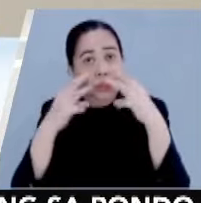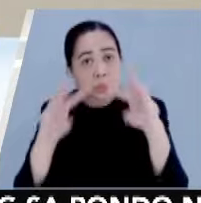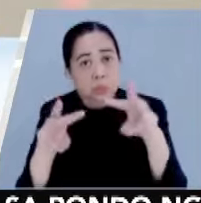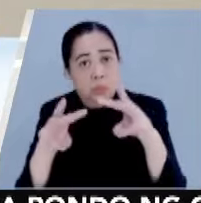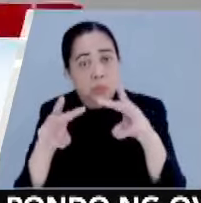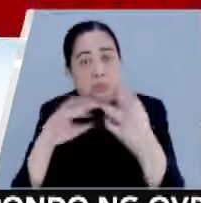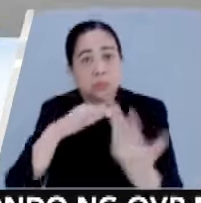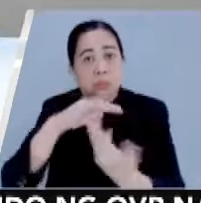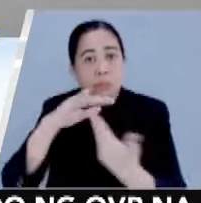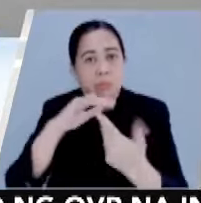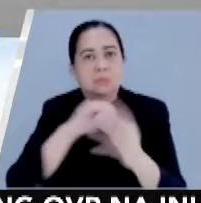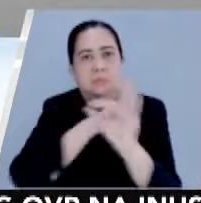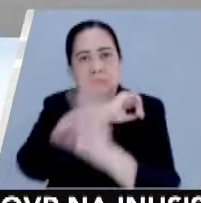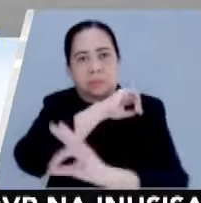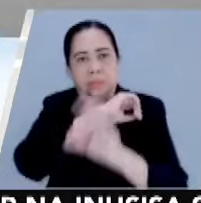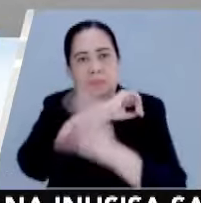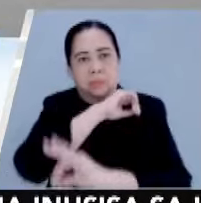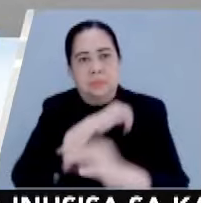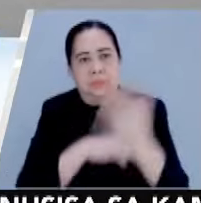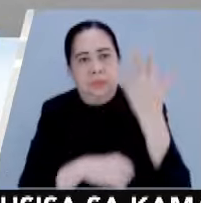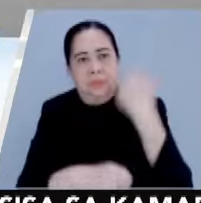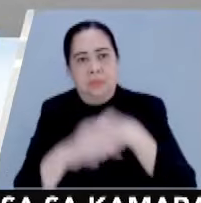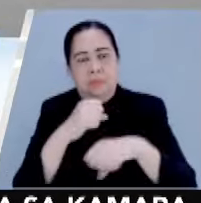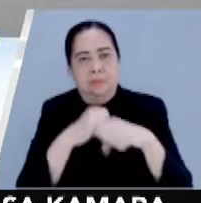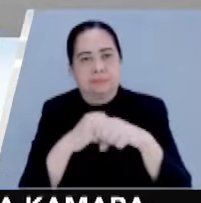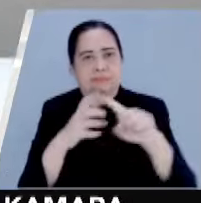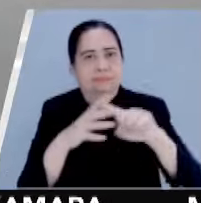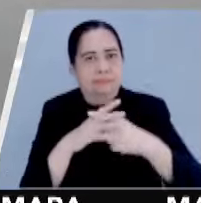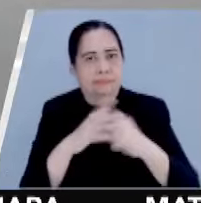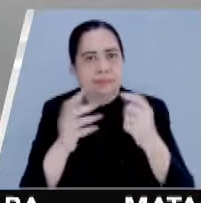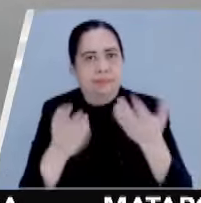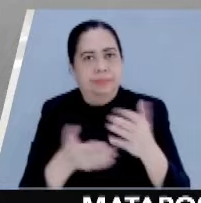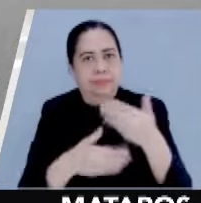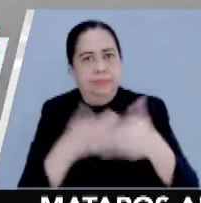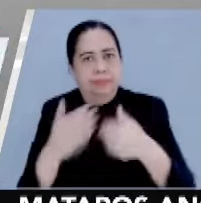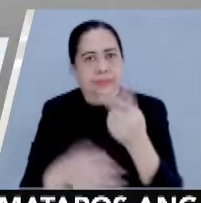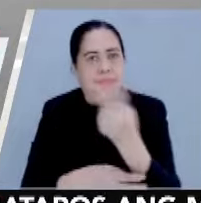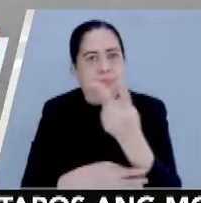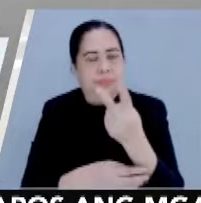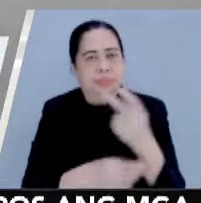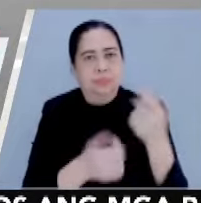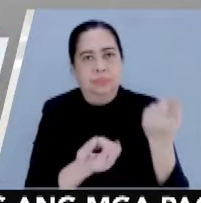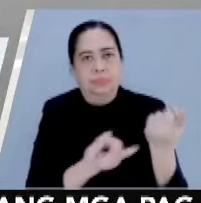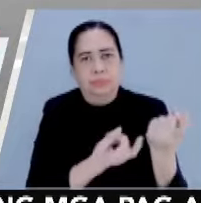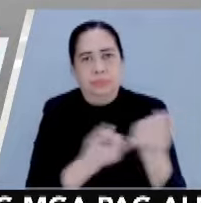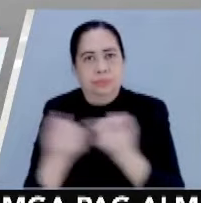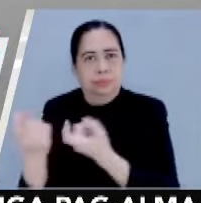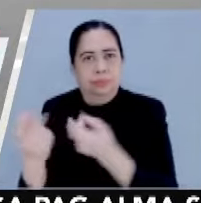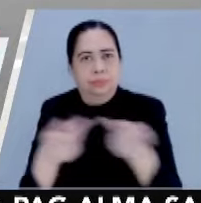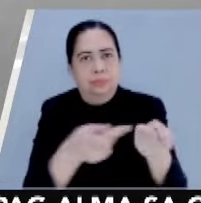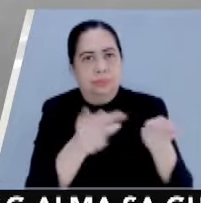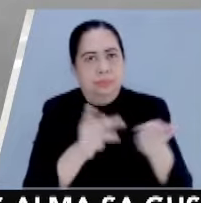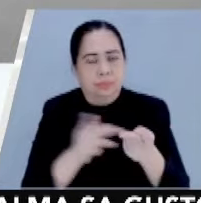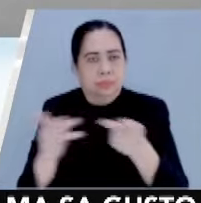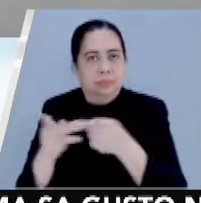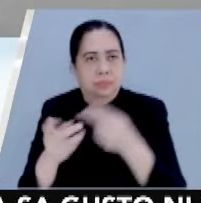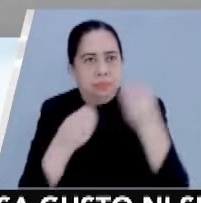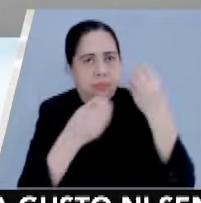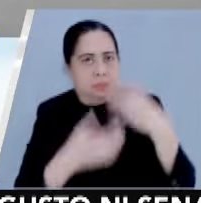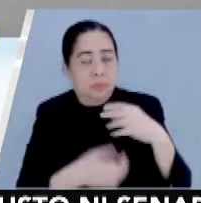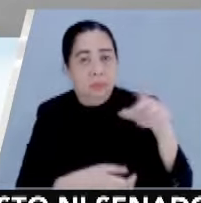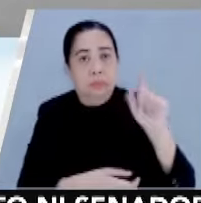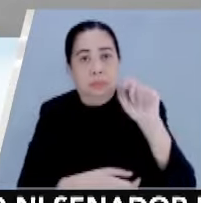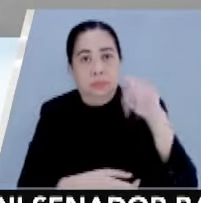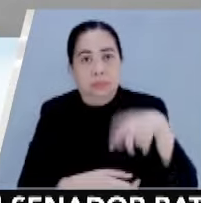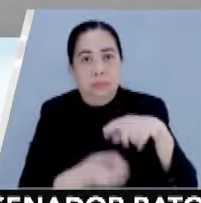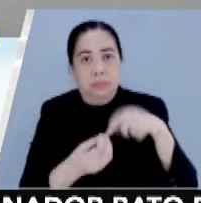mga foreigner. Noong nakarang taon pa rin nagsimulang mag-operate ang 2 prostitution din. Nakatanggap ng tip ang PNP ACG tungkol sa